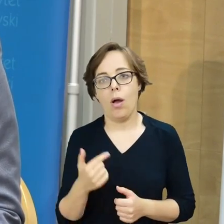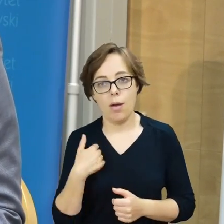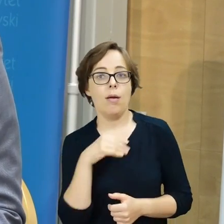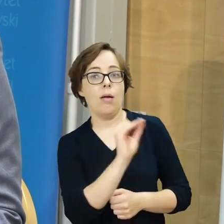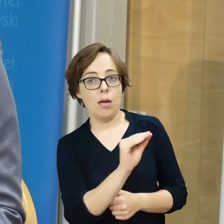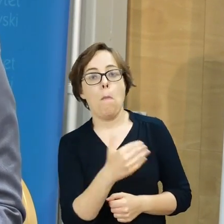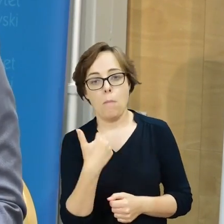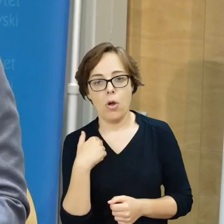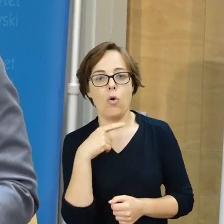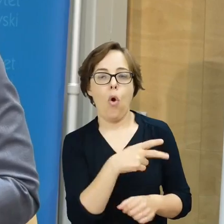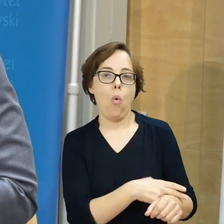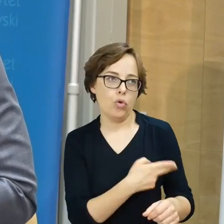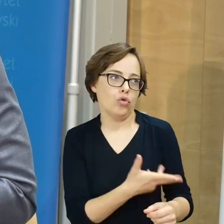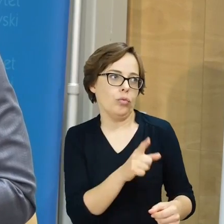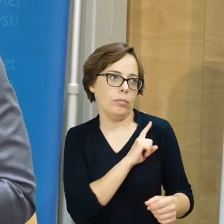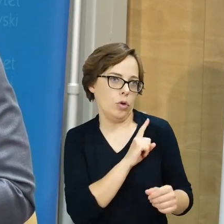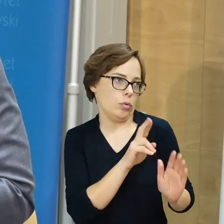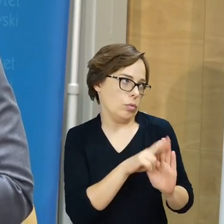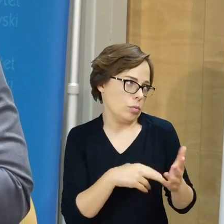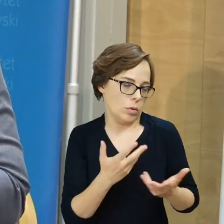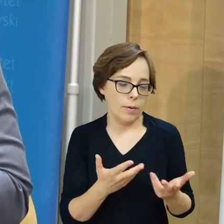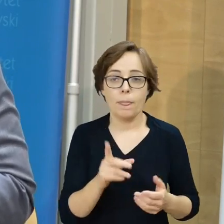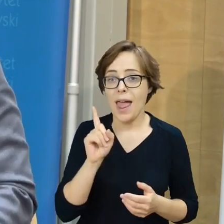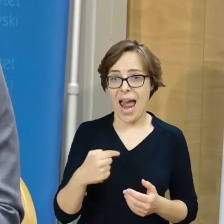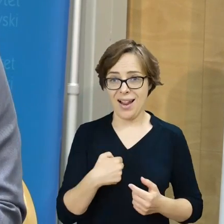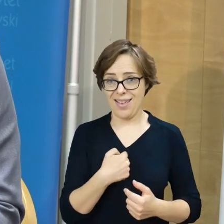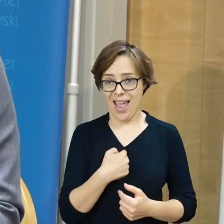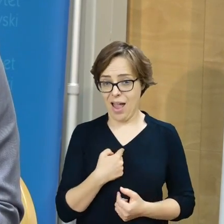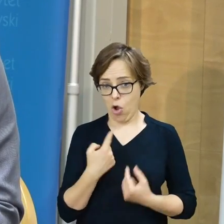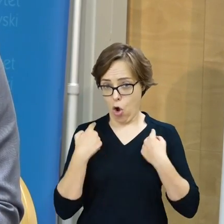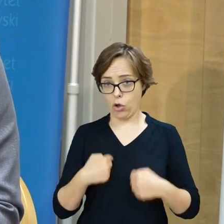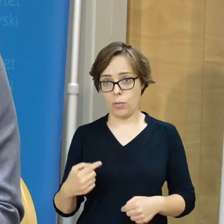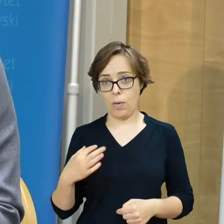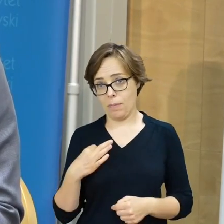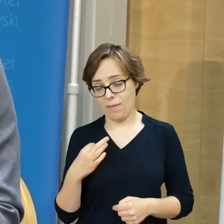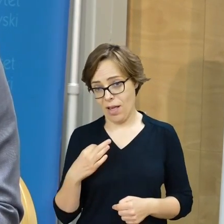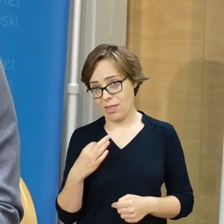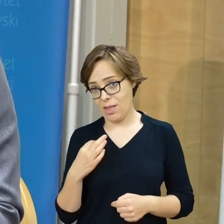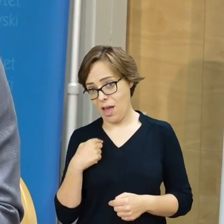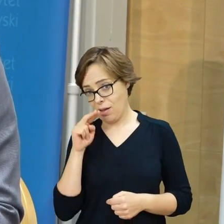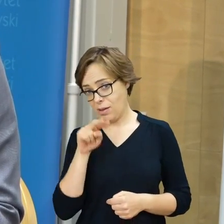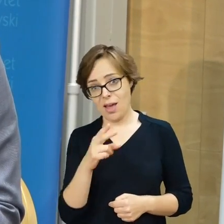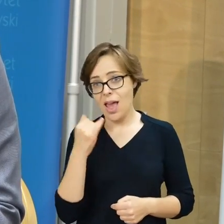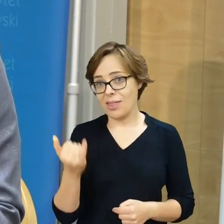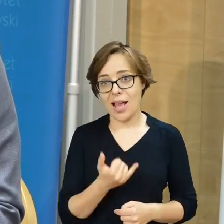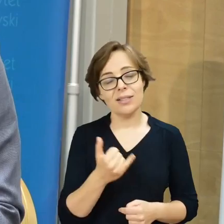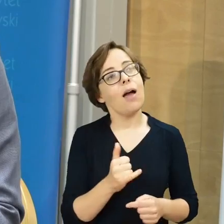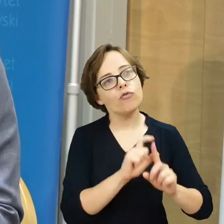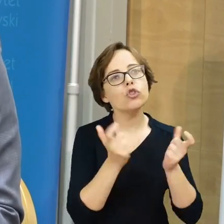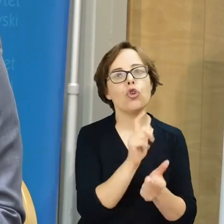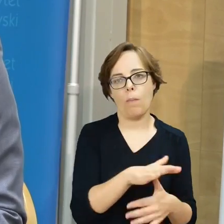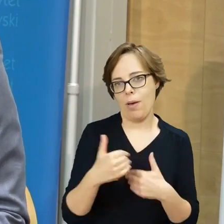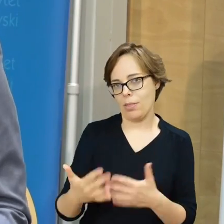przestrzegają. Choć osobiście, jako zupełnie osoba fizyczna, tak? No po prostu obserwator życia, to wydaje mi się, że nie zawsze daje to co ma, bo po